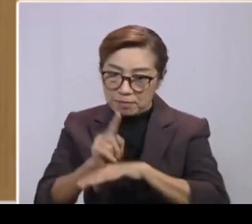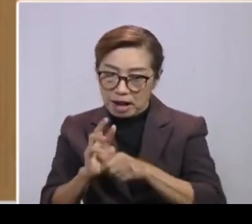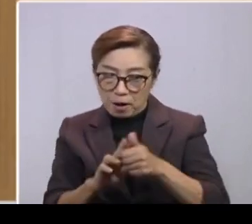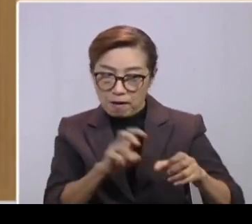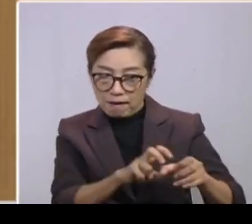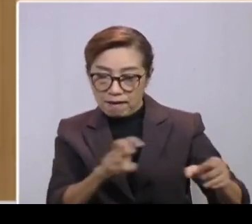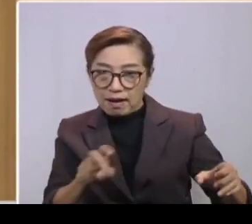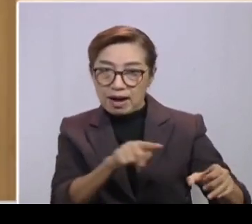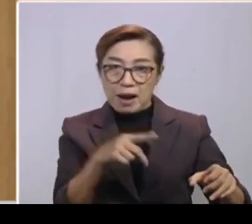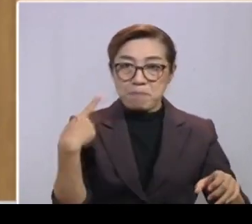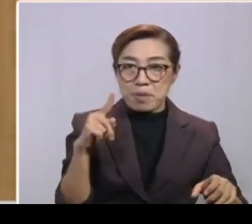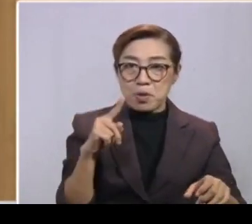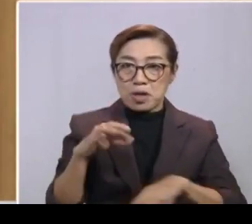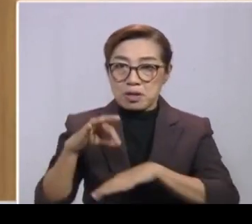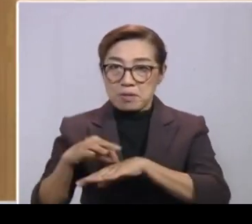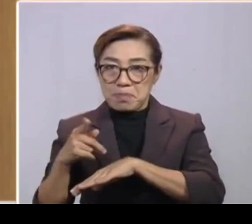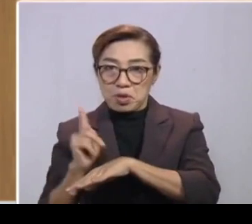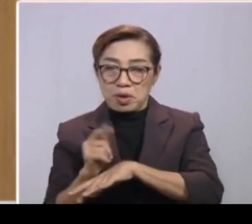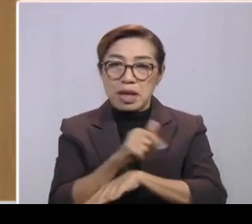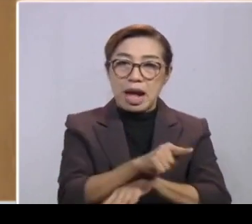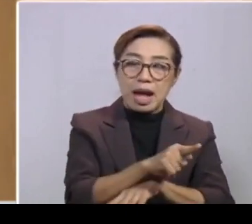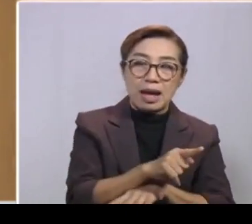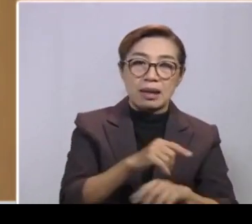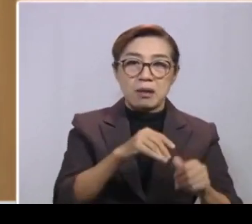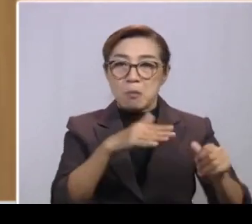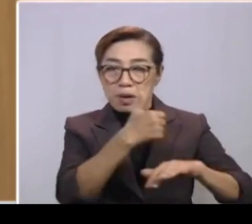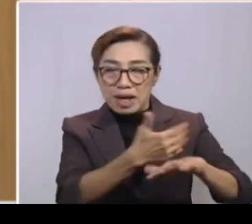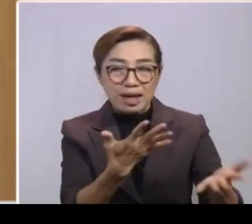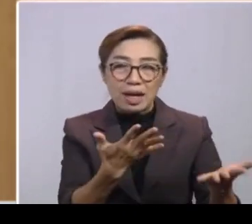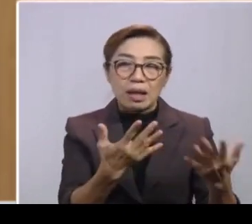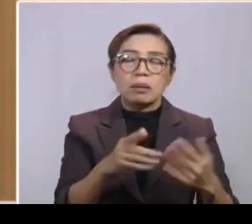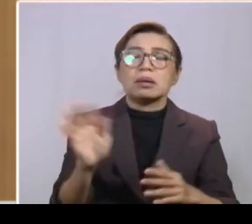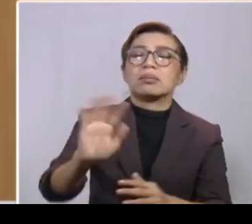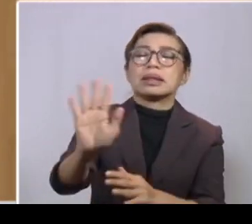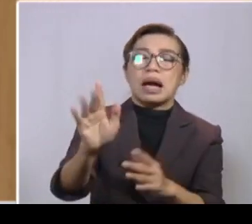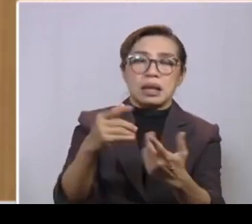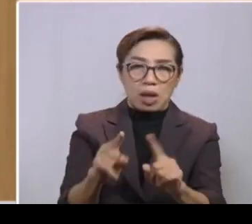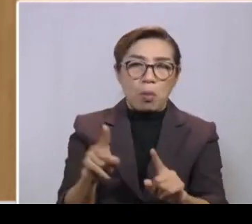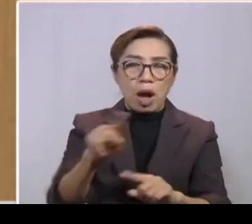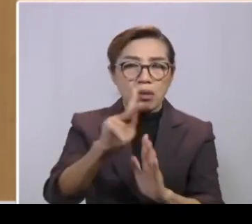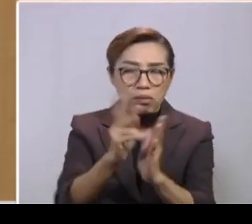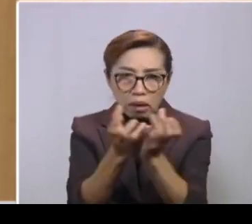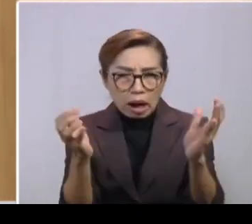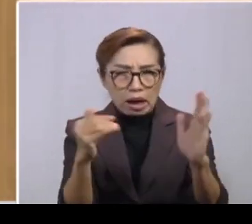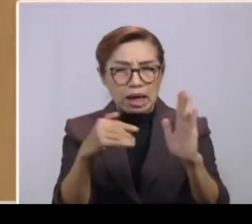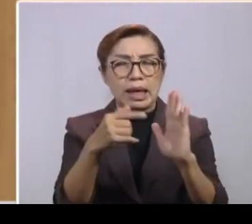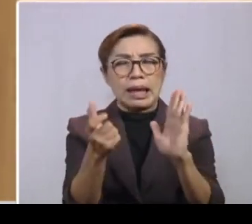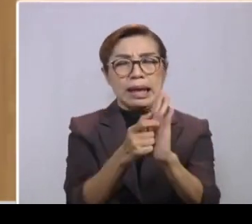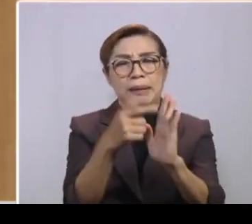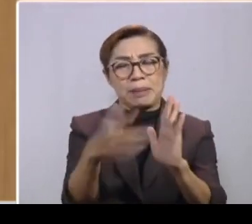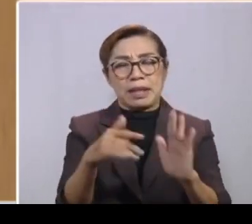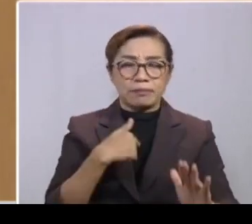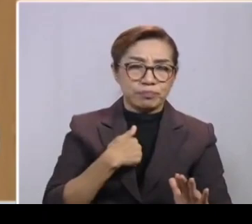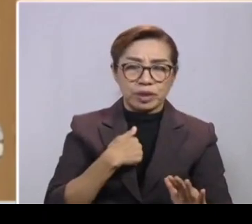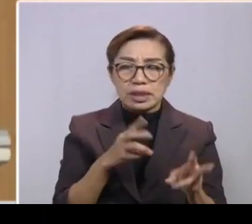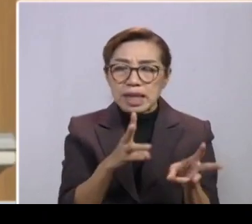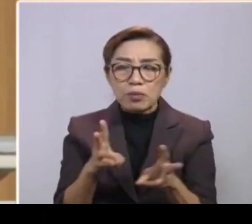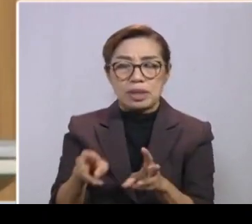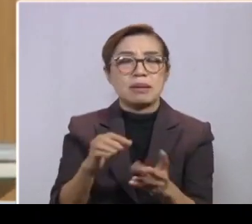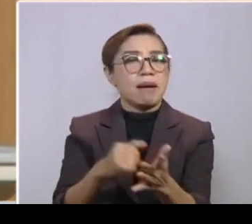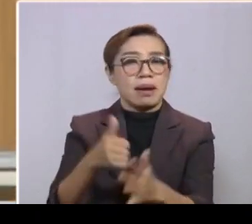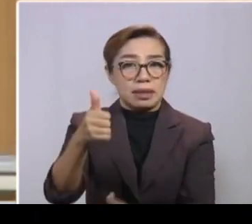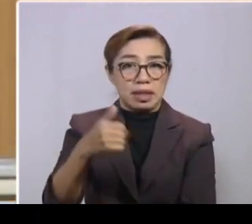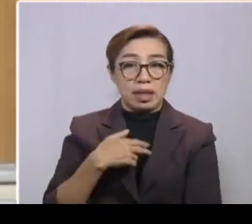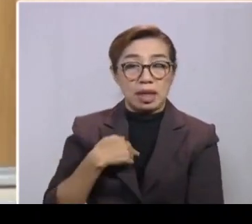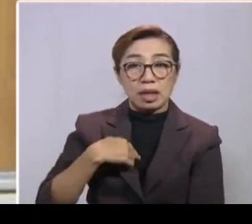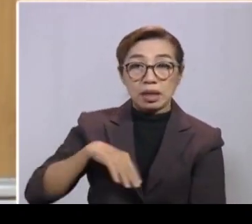คงไม่ใช่แต่ด้วยข้อจำกัดทางรัฐธรรมนูญก็จำเป็นต้องหาทางออกที่ดีที่สุดและเมื่อถามว่าได้มีการพูดคุยส่วนตัวกับพรรคเป็น